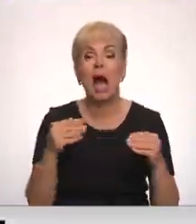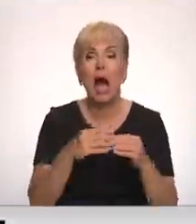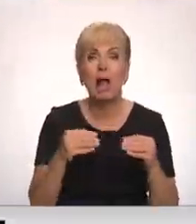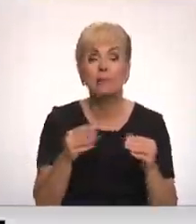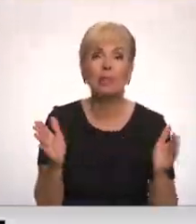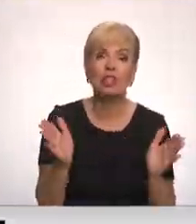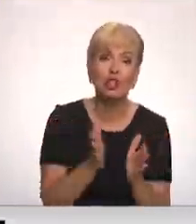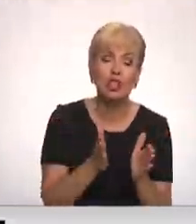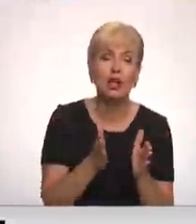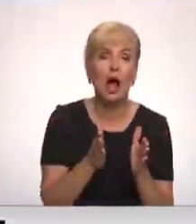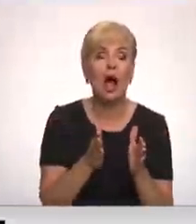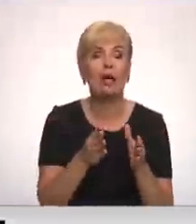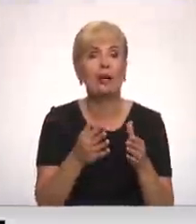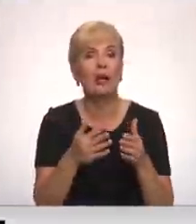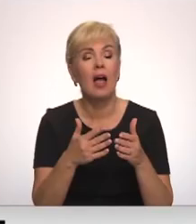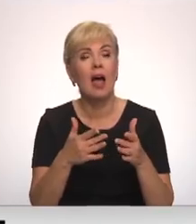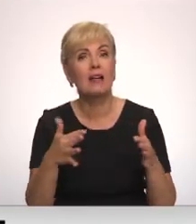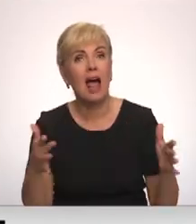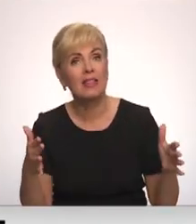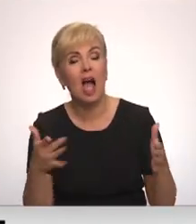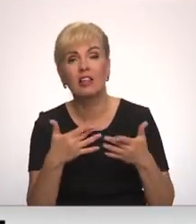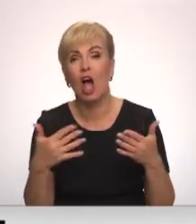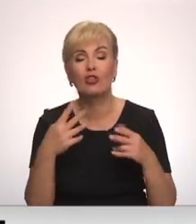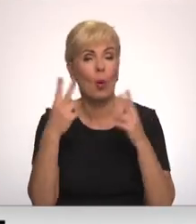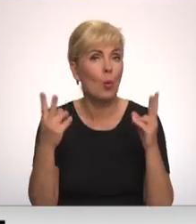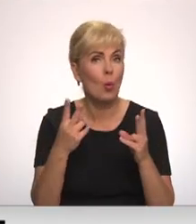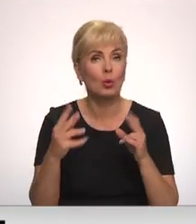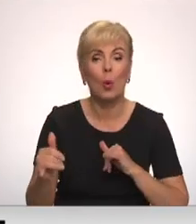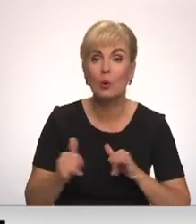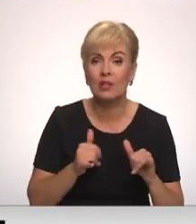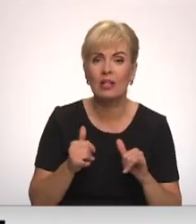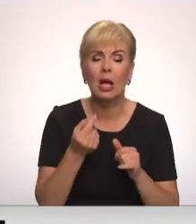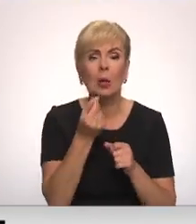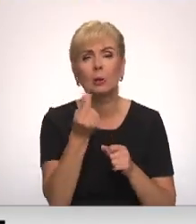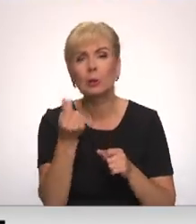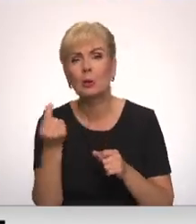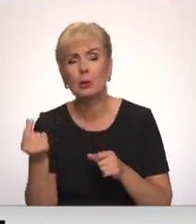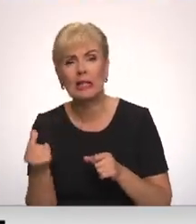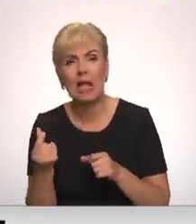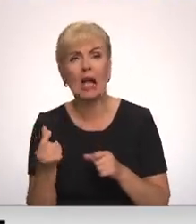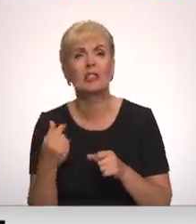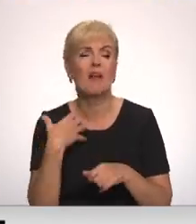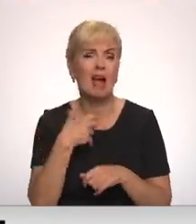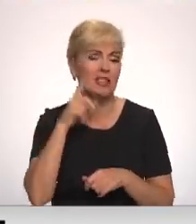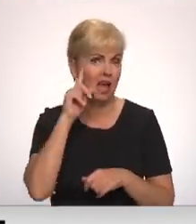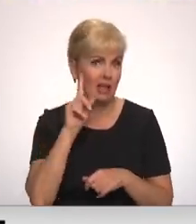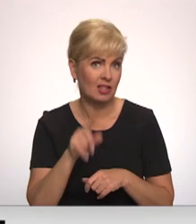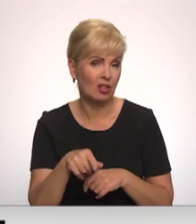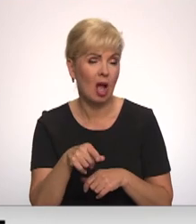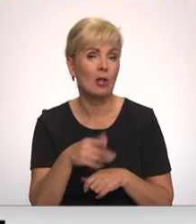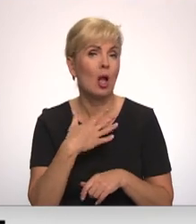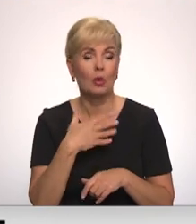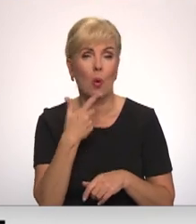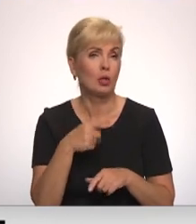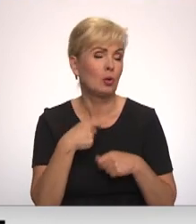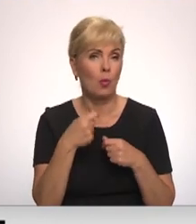blīvāk, šķidrāk, atkal tas uguns dažādi uzvedās, daudz dažādas tās smalkās niansītes, kuras spēlē ļoti